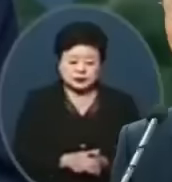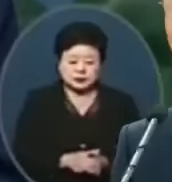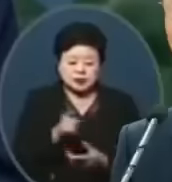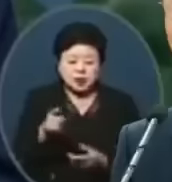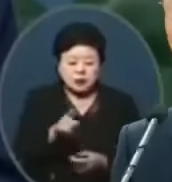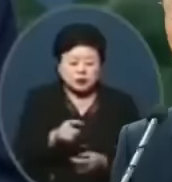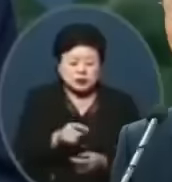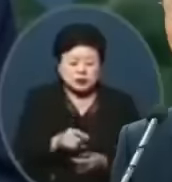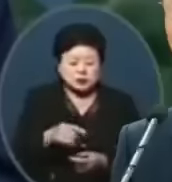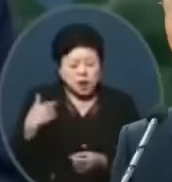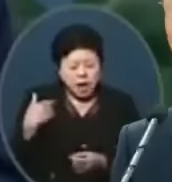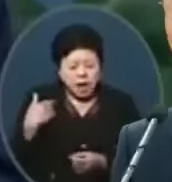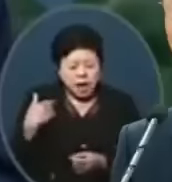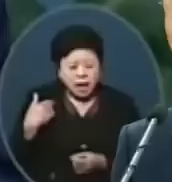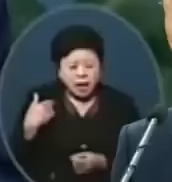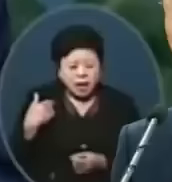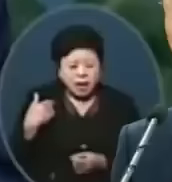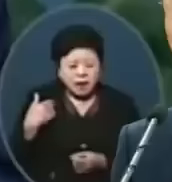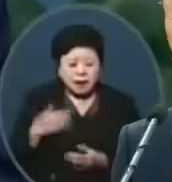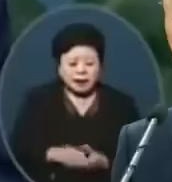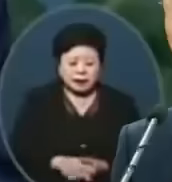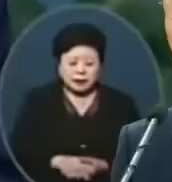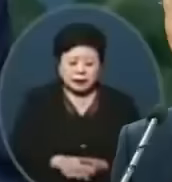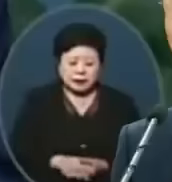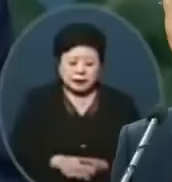그것이 무엇인지 모르고 지금 지났지만